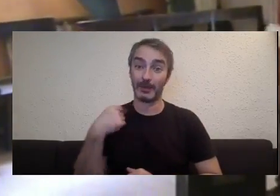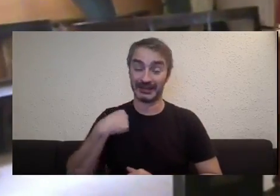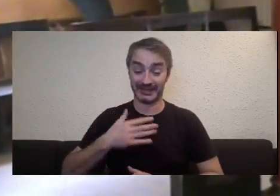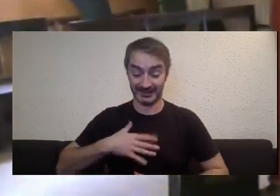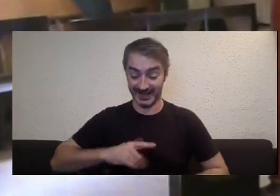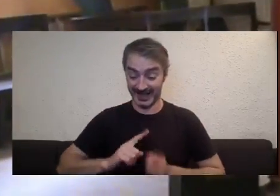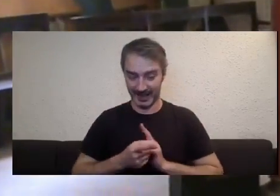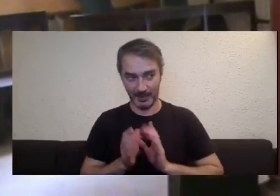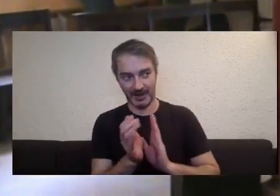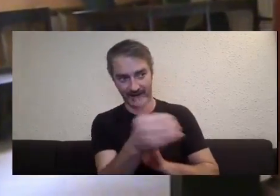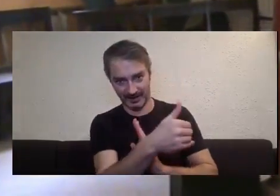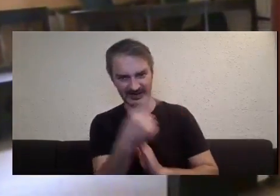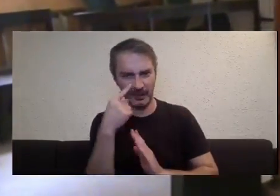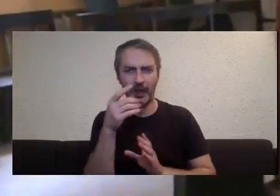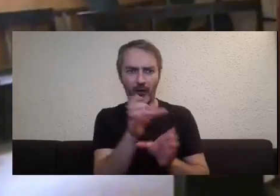hi havia accés,